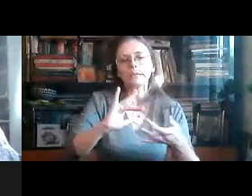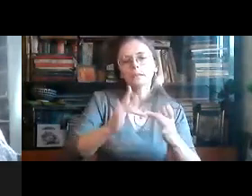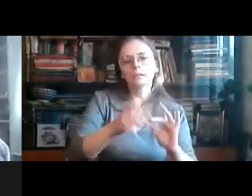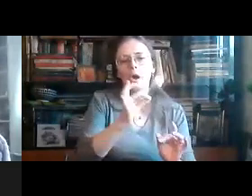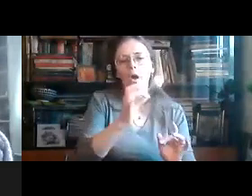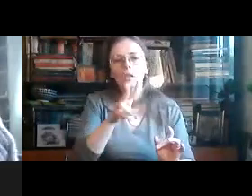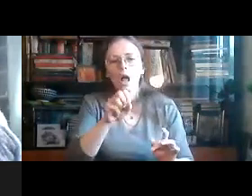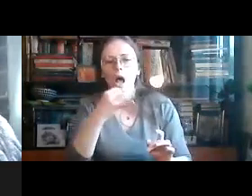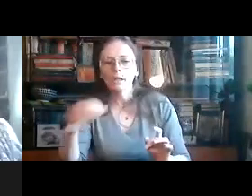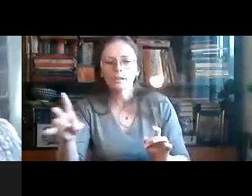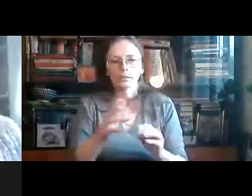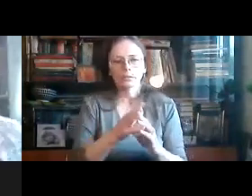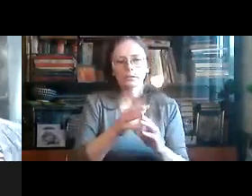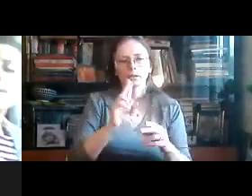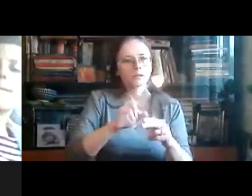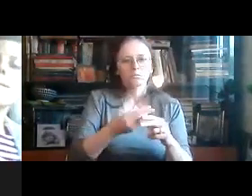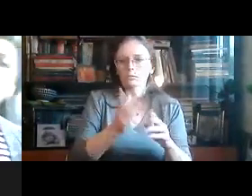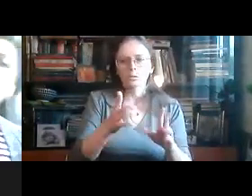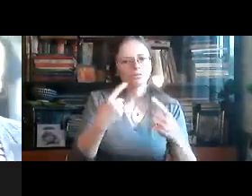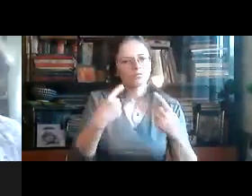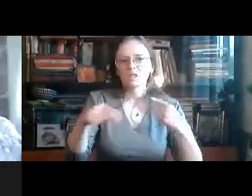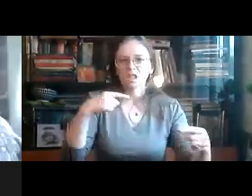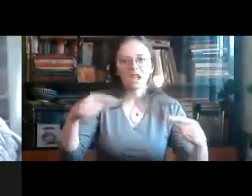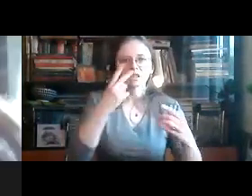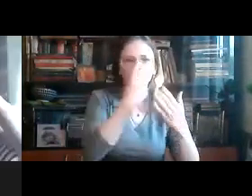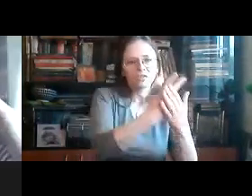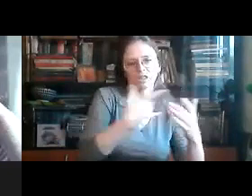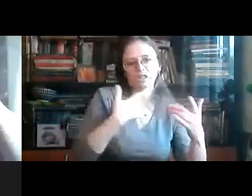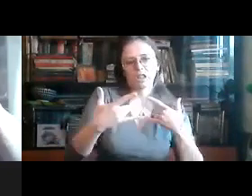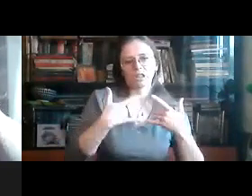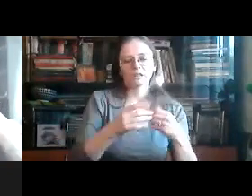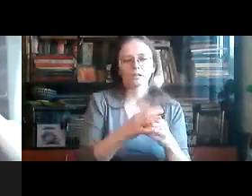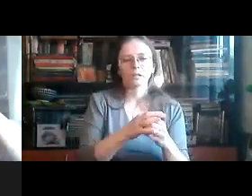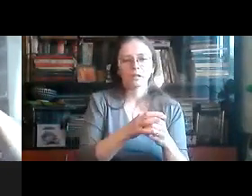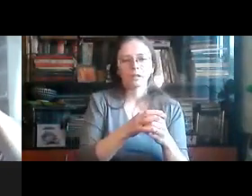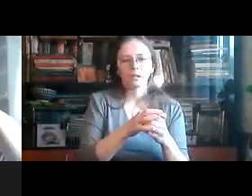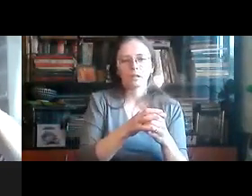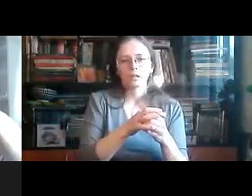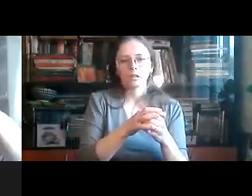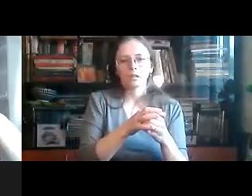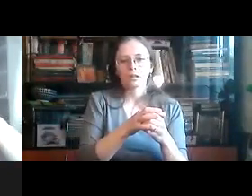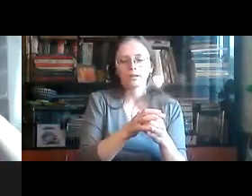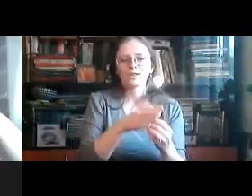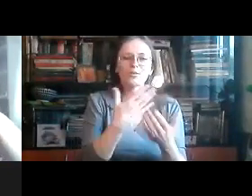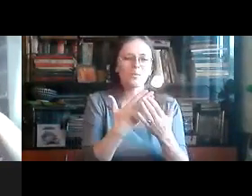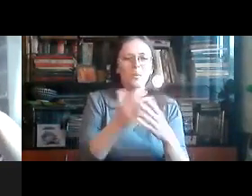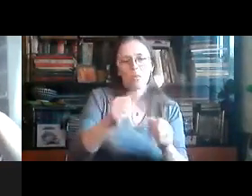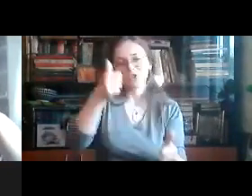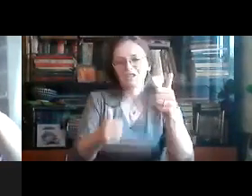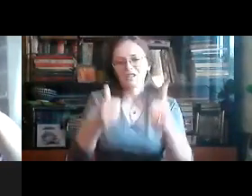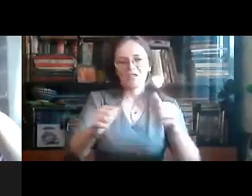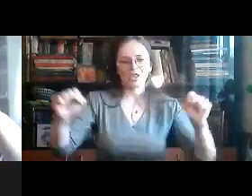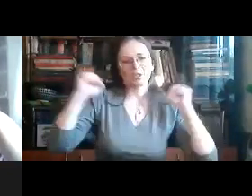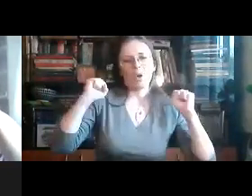это разные будут виды, понимаете, это как, я считаю, это как спорт и киберспорт, это совершенно разное. Надо и тем заниматься, и